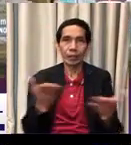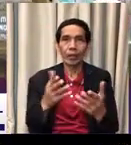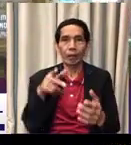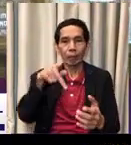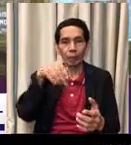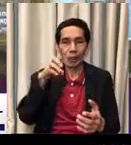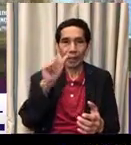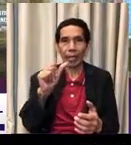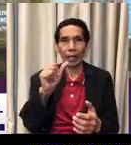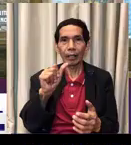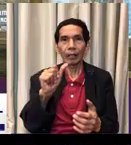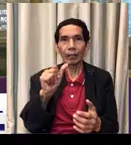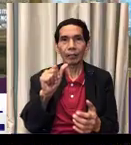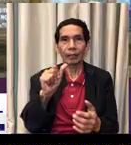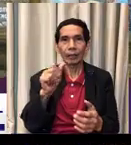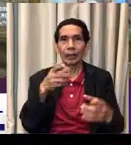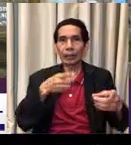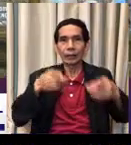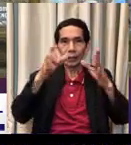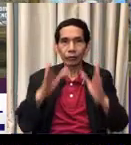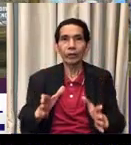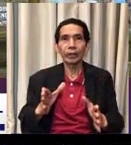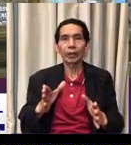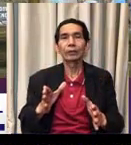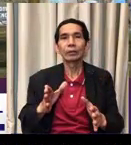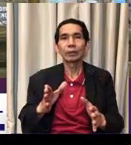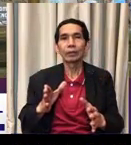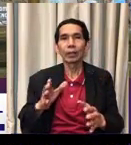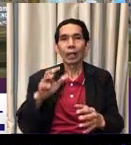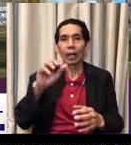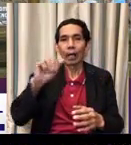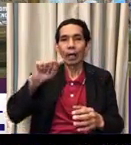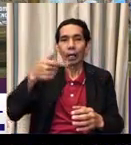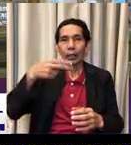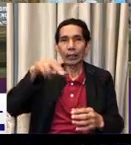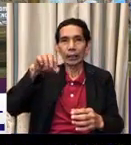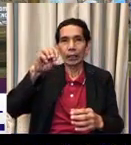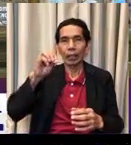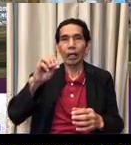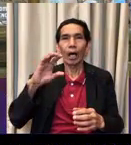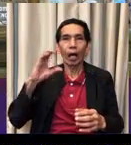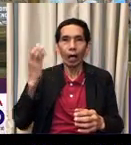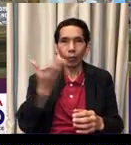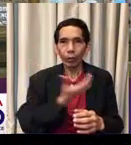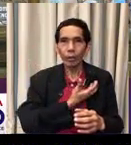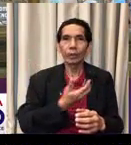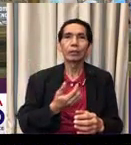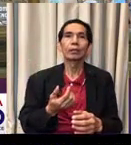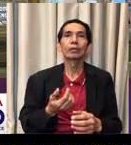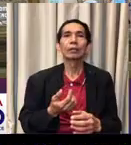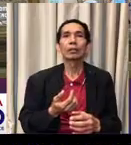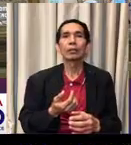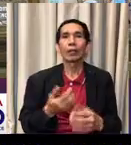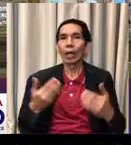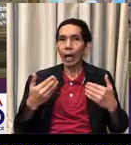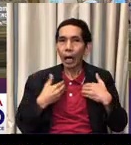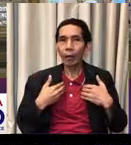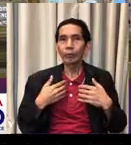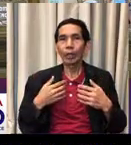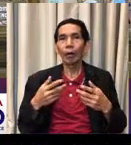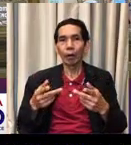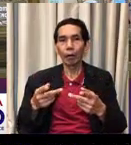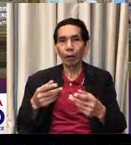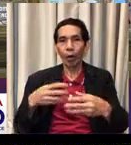na po ang PDEA. Ayan po si Director General Aquino. at ang ating mga ano, meron na pong